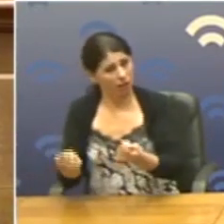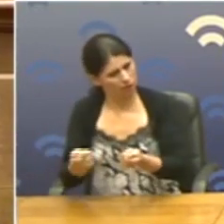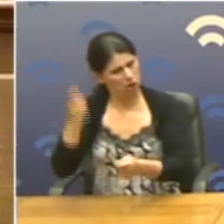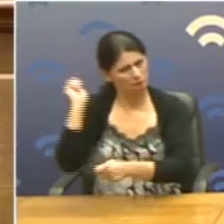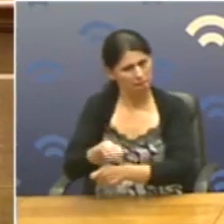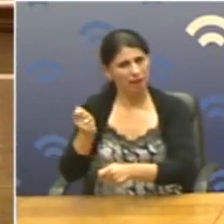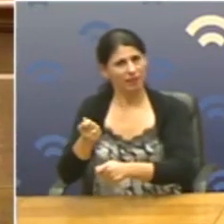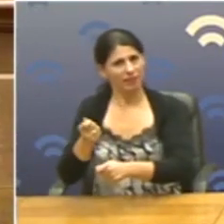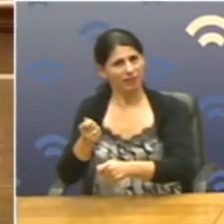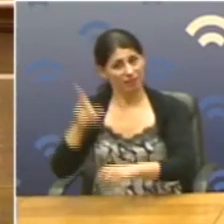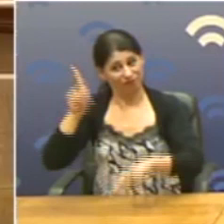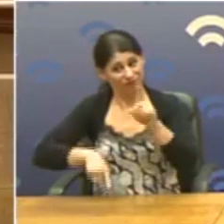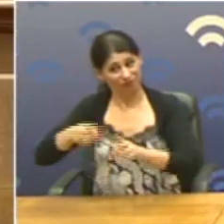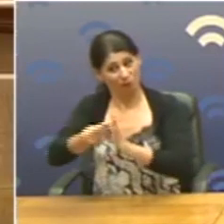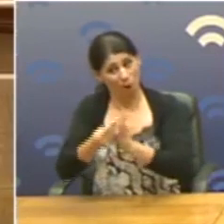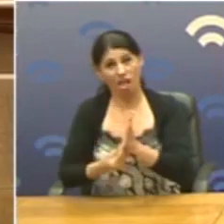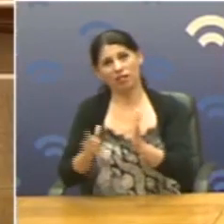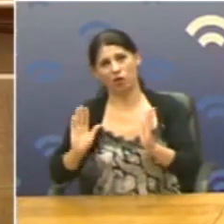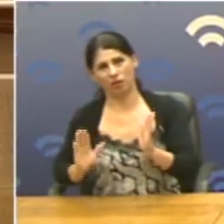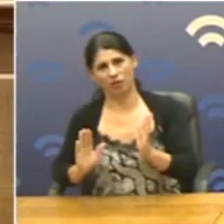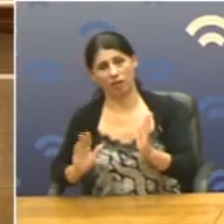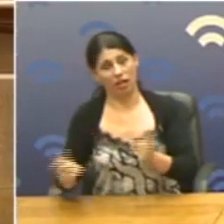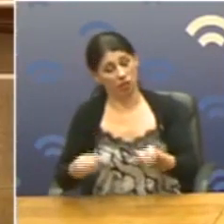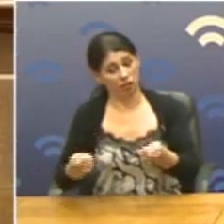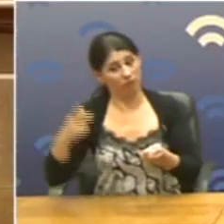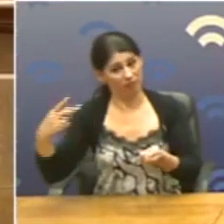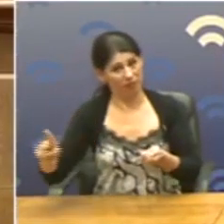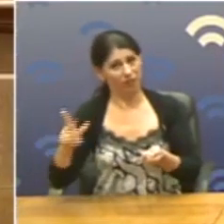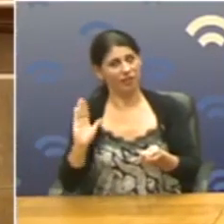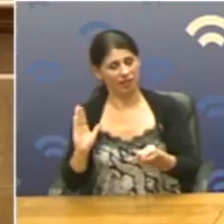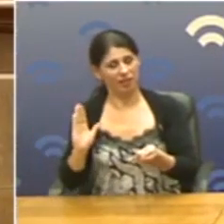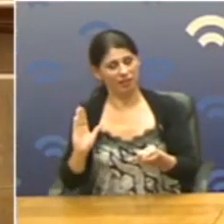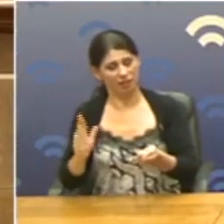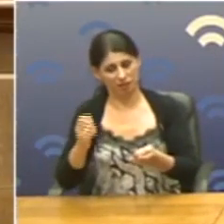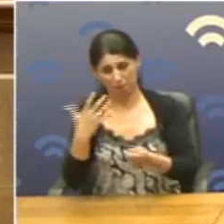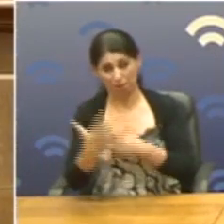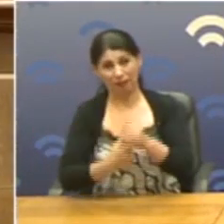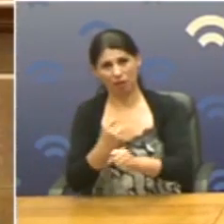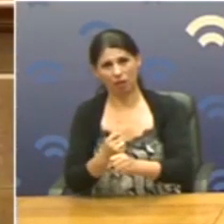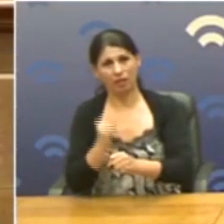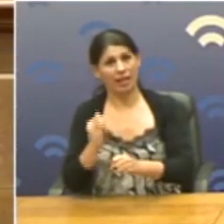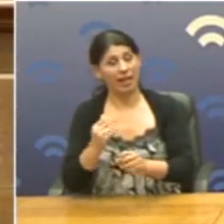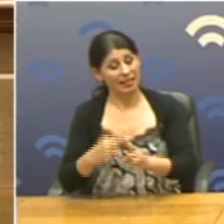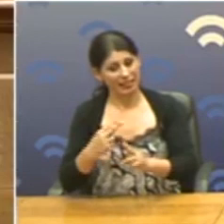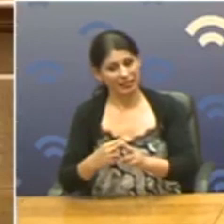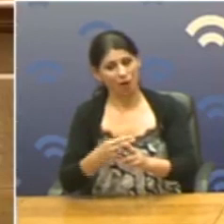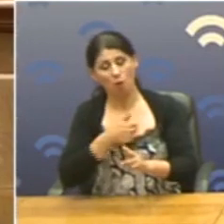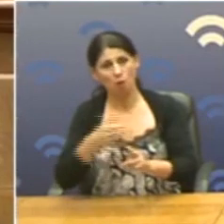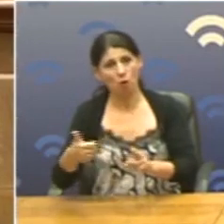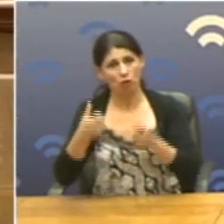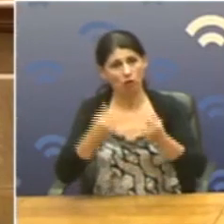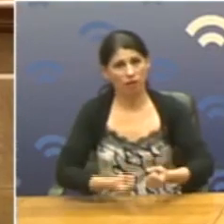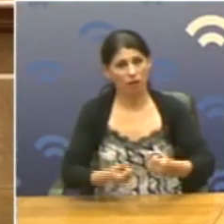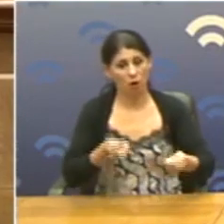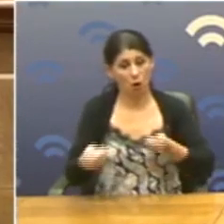μαστίγιο πλιστάκης και το χρησιμοποιήσατε κατά τη δική σας θητεία, κυρίως βέβαια μόνο κατά του οργανωμένου